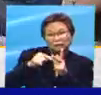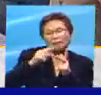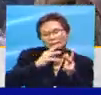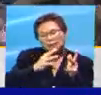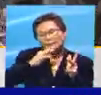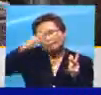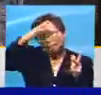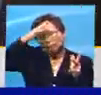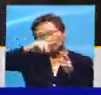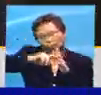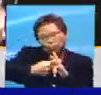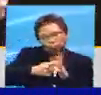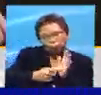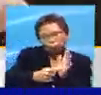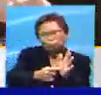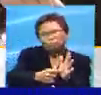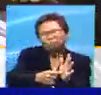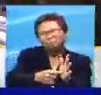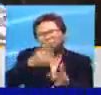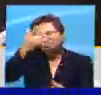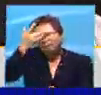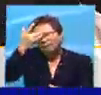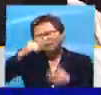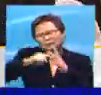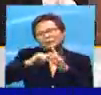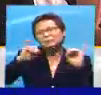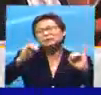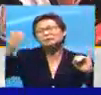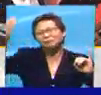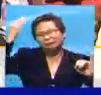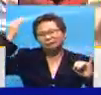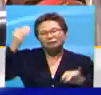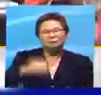berkata, ayahnya mula menunjukkan tanda-tanda kurang sihat sejak Isnin lalu.